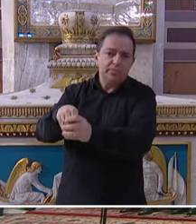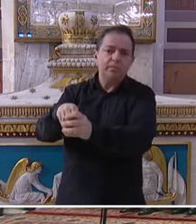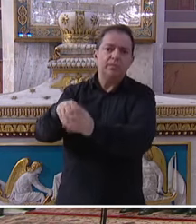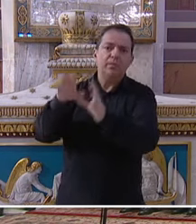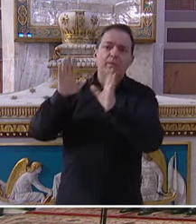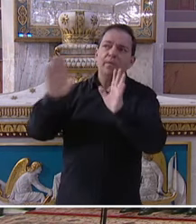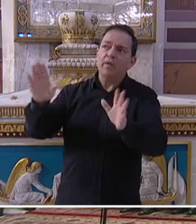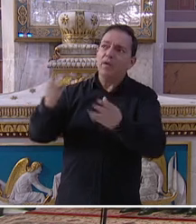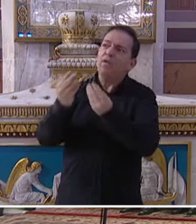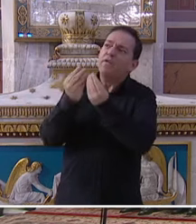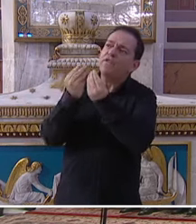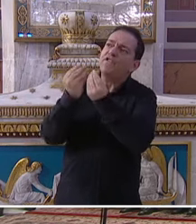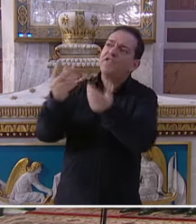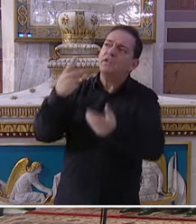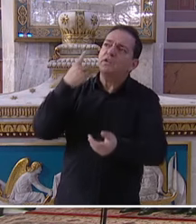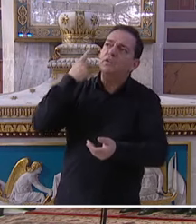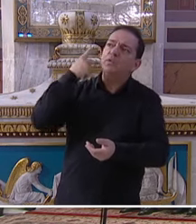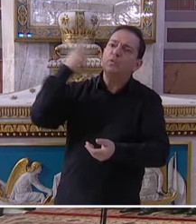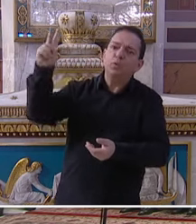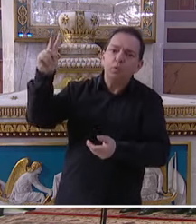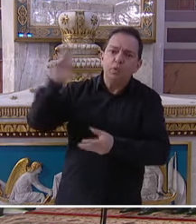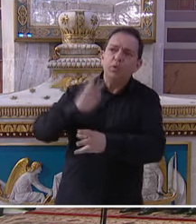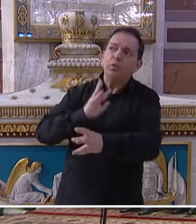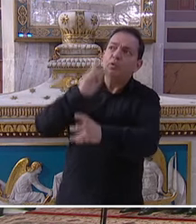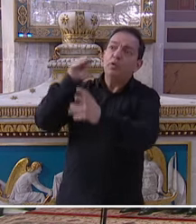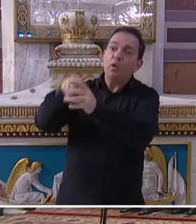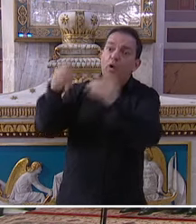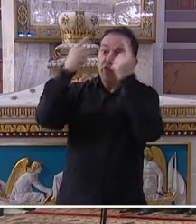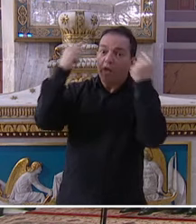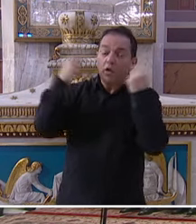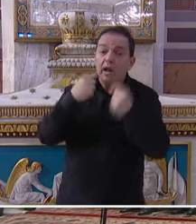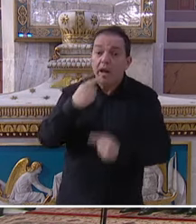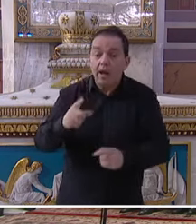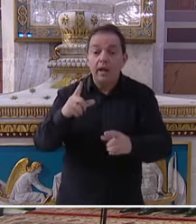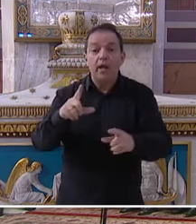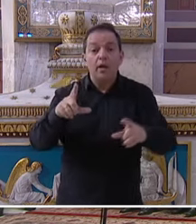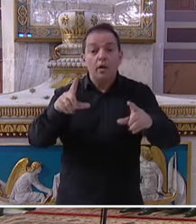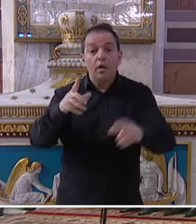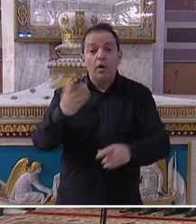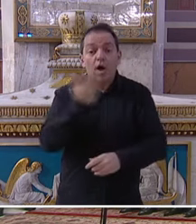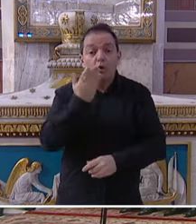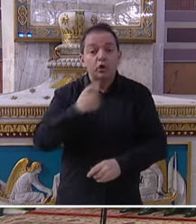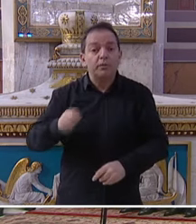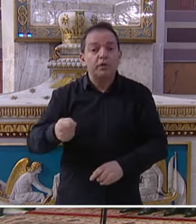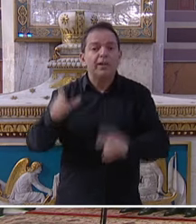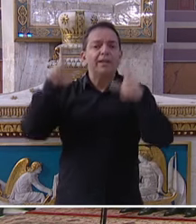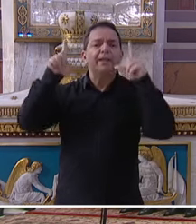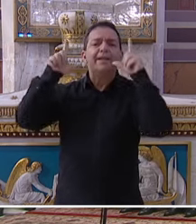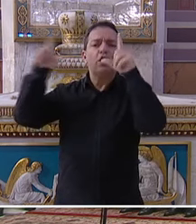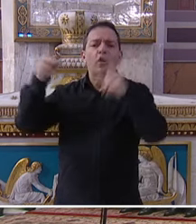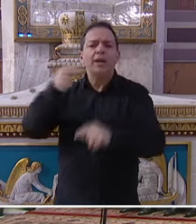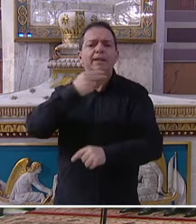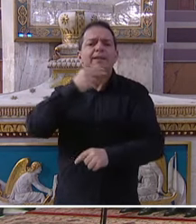Θείας Φύσεως, όπως λέγει ο Απόστολος Πέτρος. Κατ' εικόνα σημαίνει